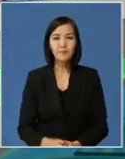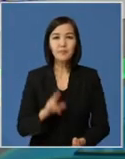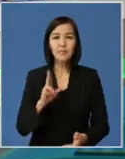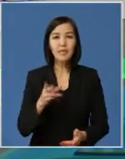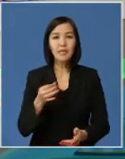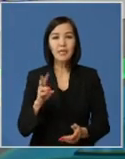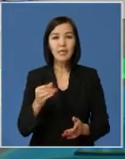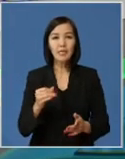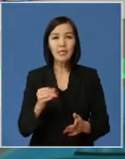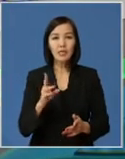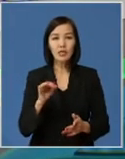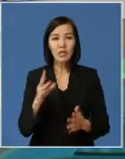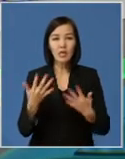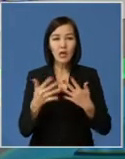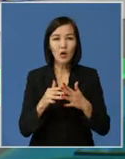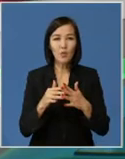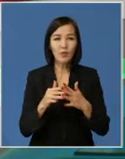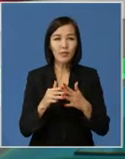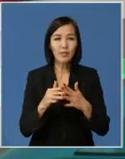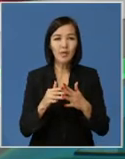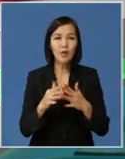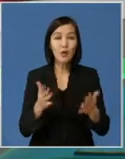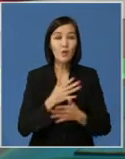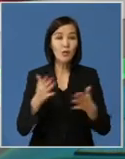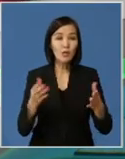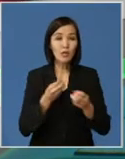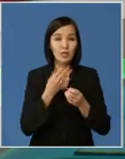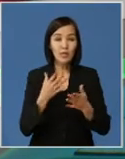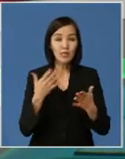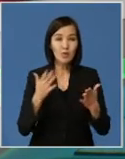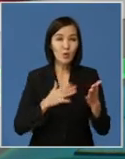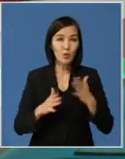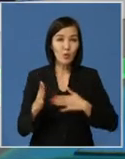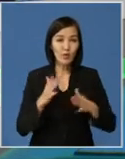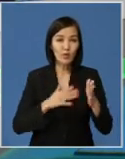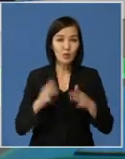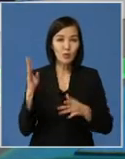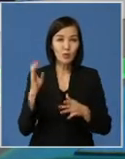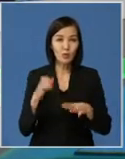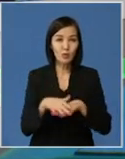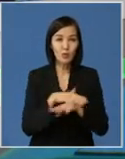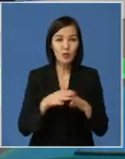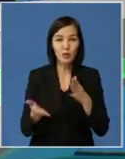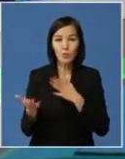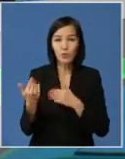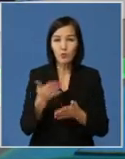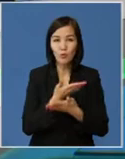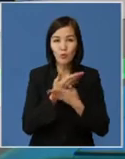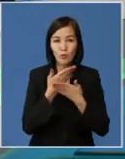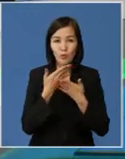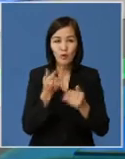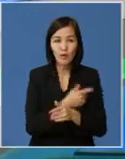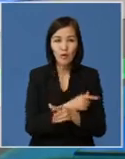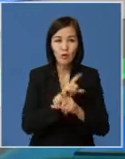Кеген ауданы Шырғанақ ауылдық округі Кіші Қарқара ауылында үлкен қуаныш. 400-ден аса тұрғыны бар шағын ауылда бұрын болмаған фельдшерлік